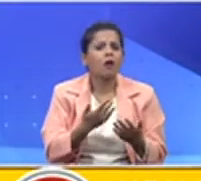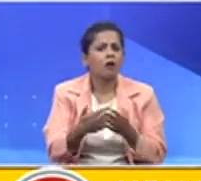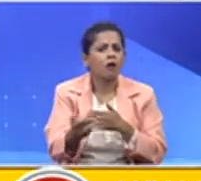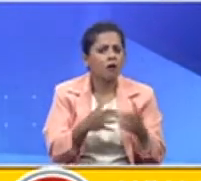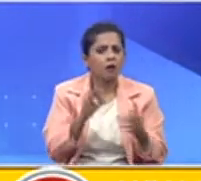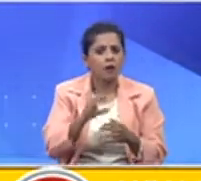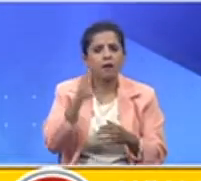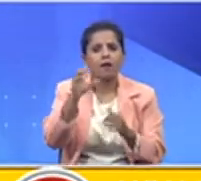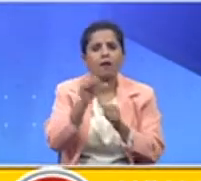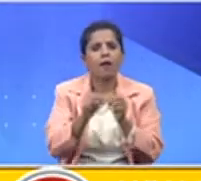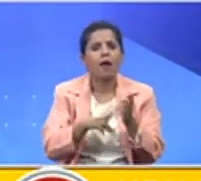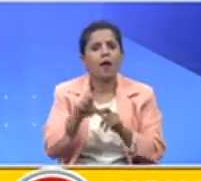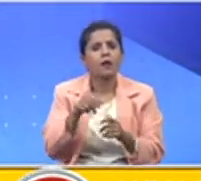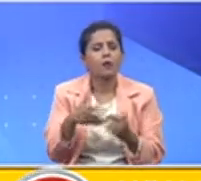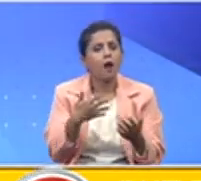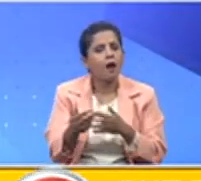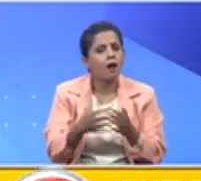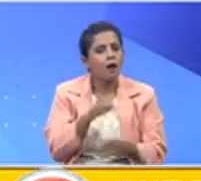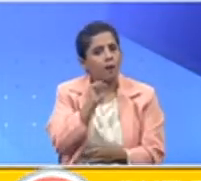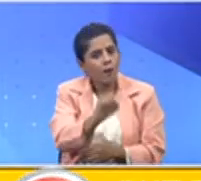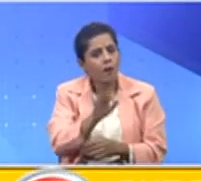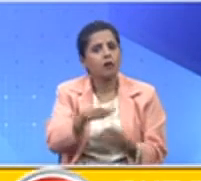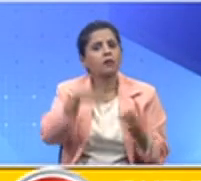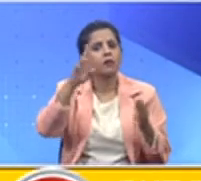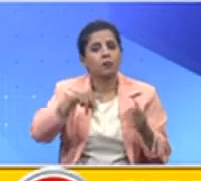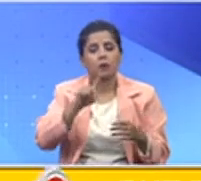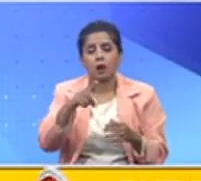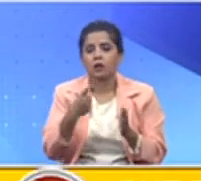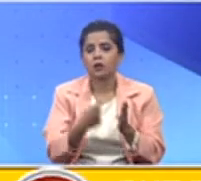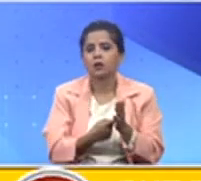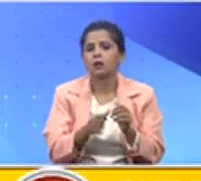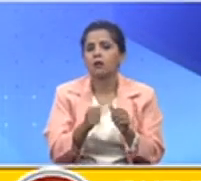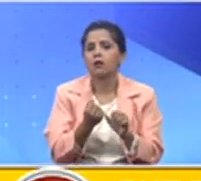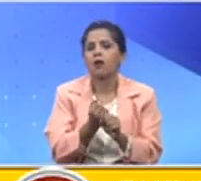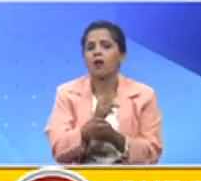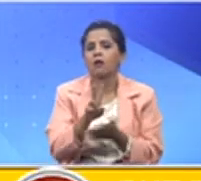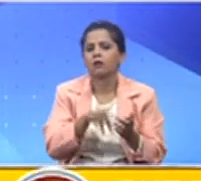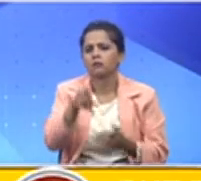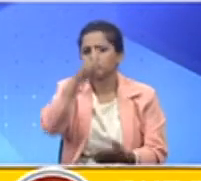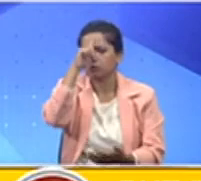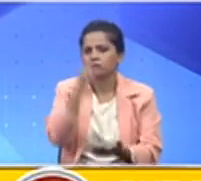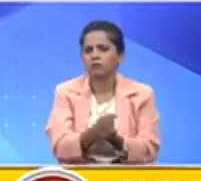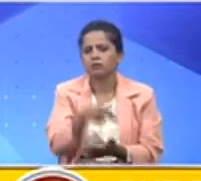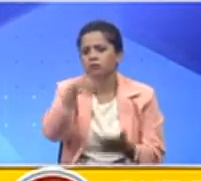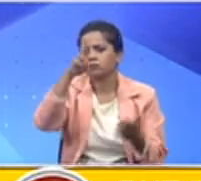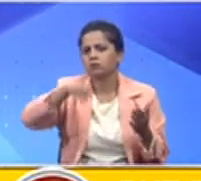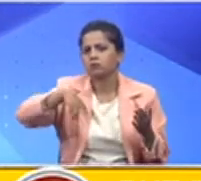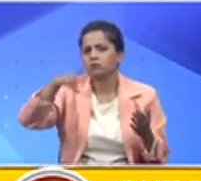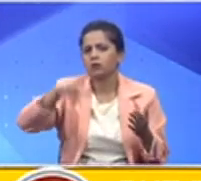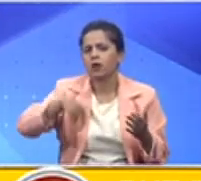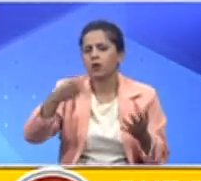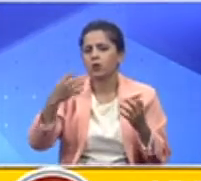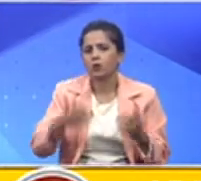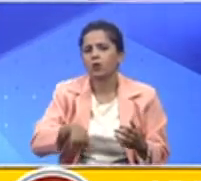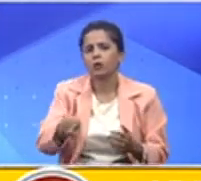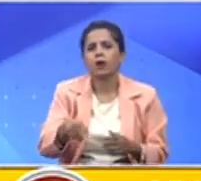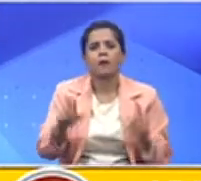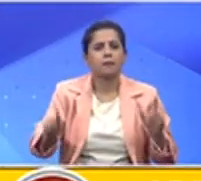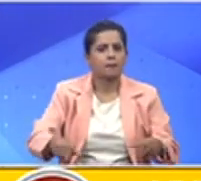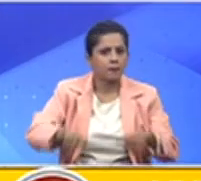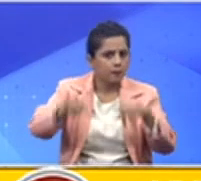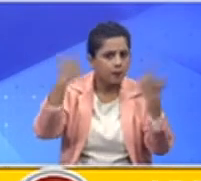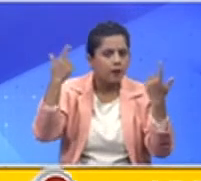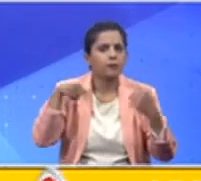केनवास से जुड़ा काम है, लेकिन रागवन जी ने ताय किया कि वो अपनी painting के जरिये पेड,